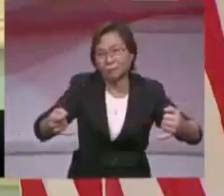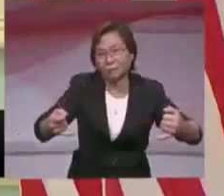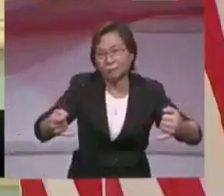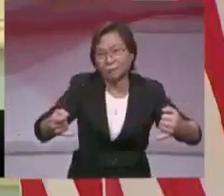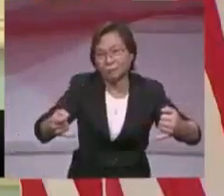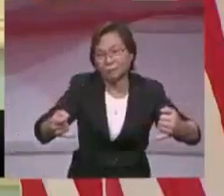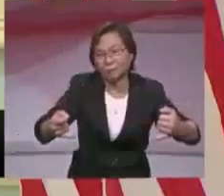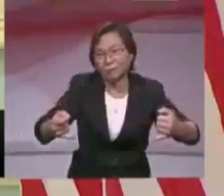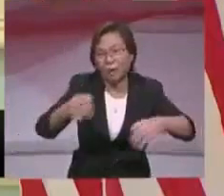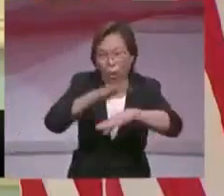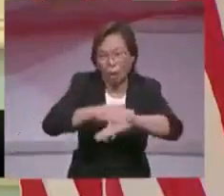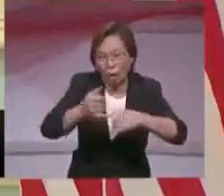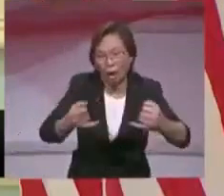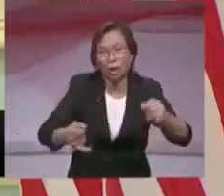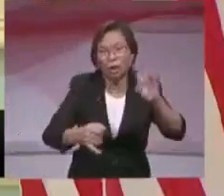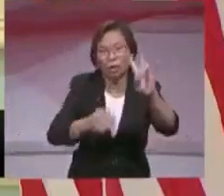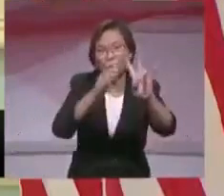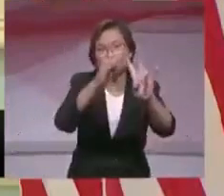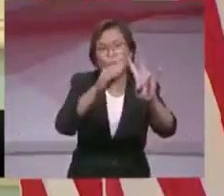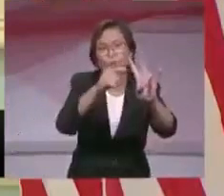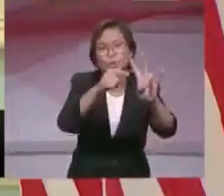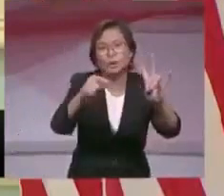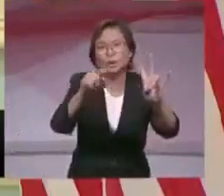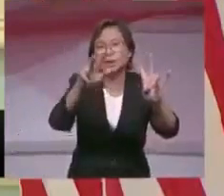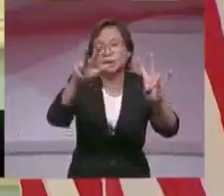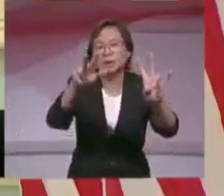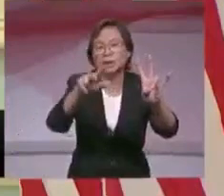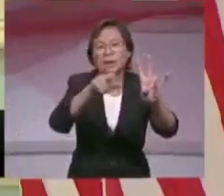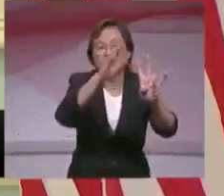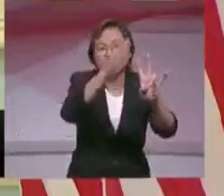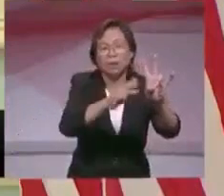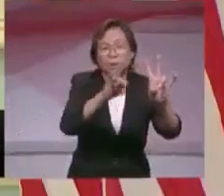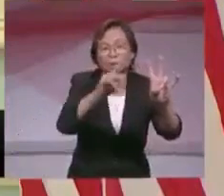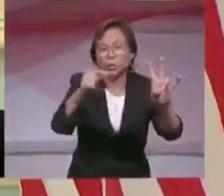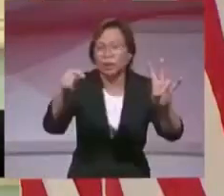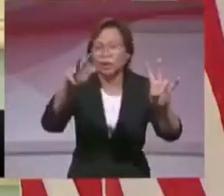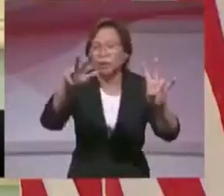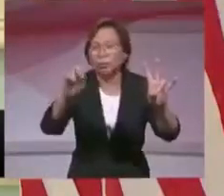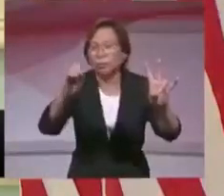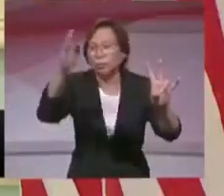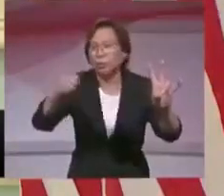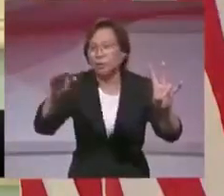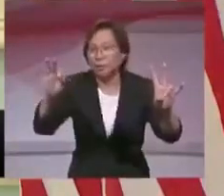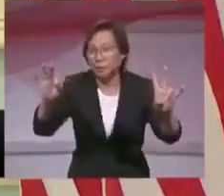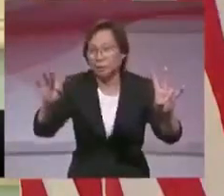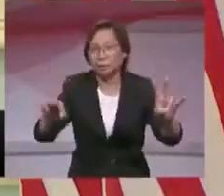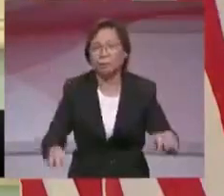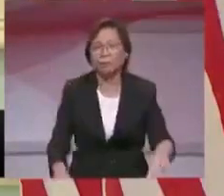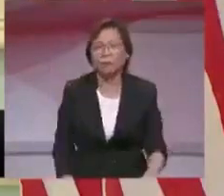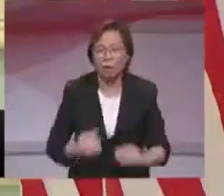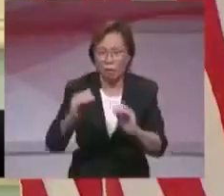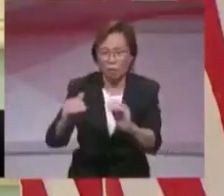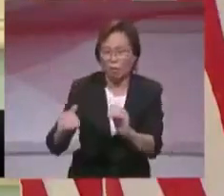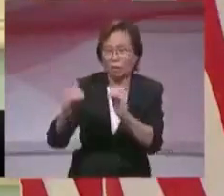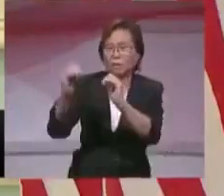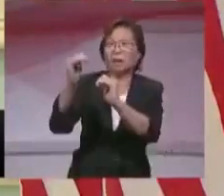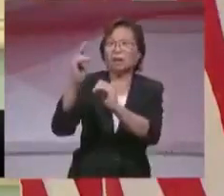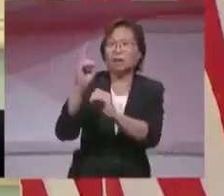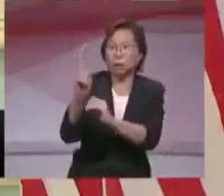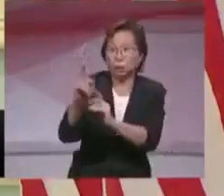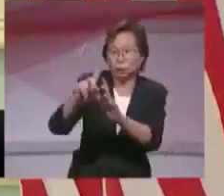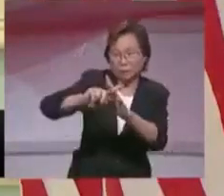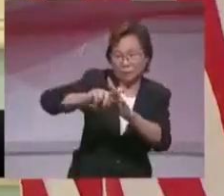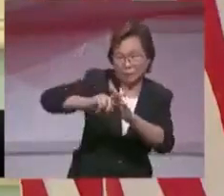talian, iaitu 7 Julai hingga 30 September bulan ini. Manakala fasa kedua akan